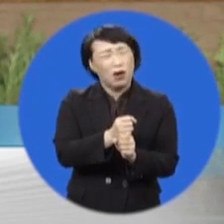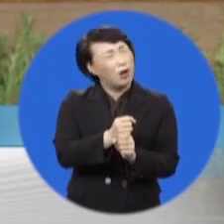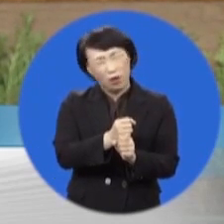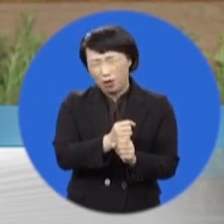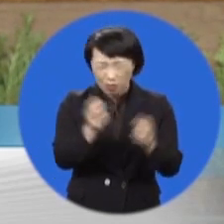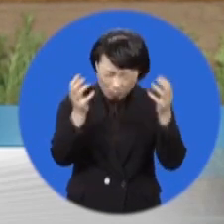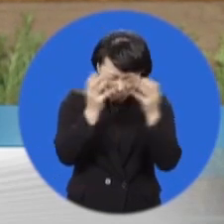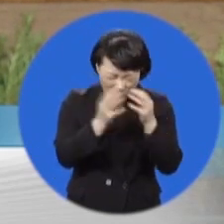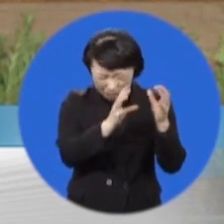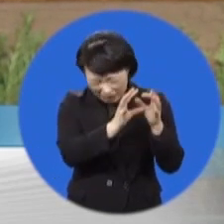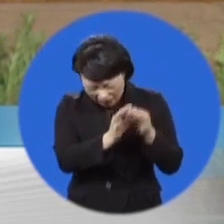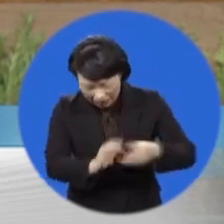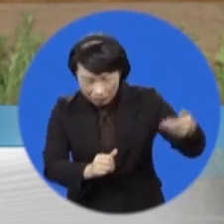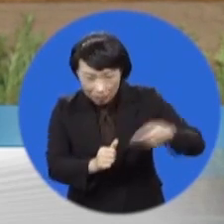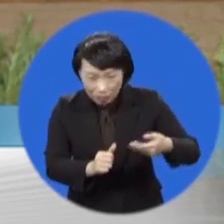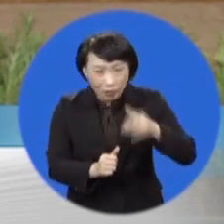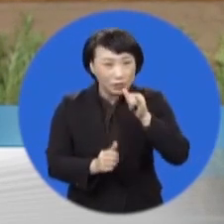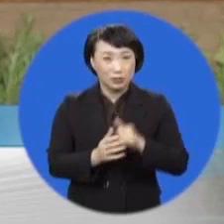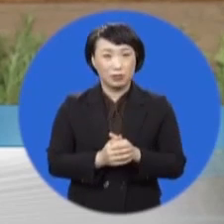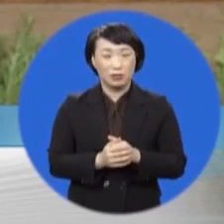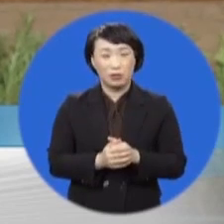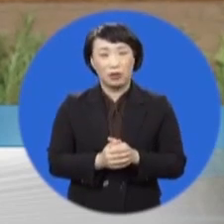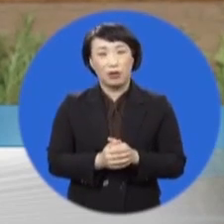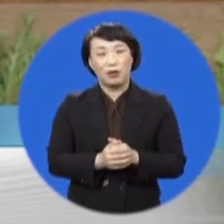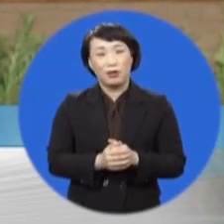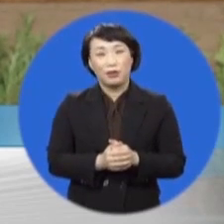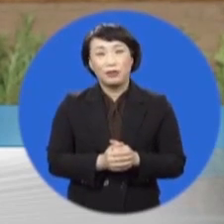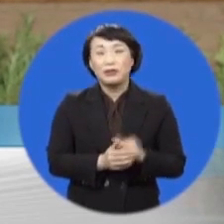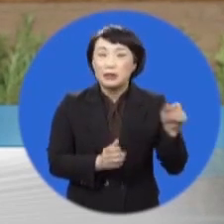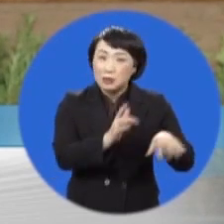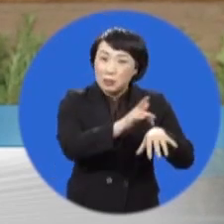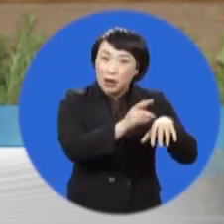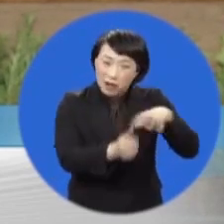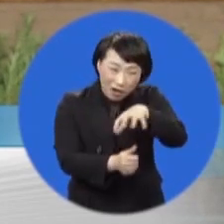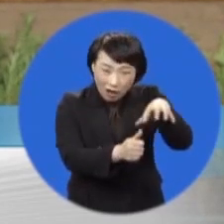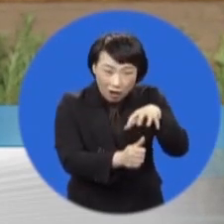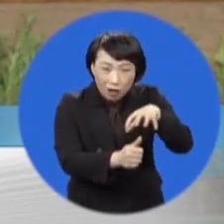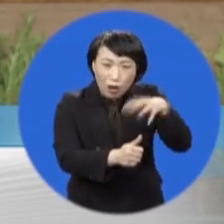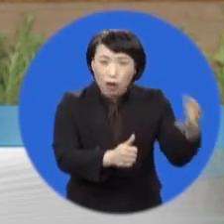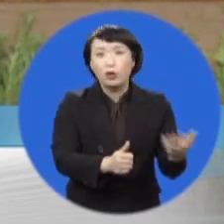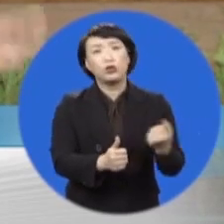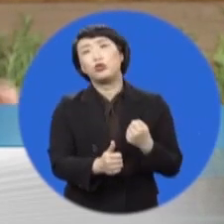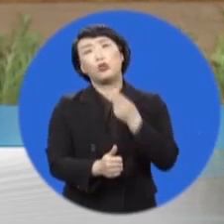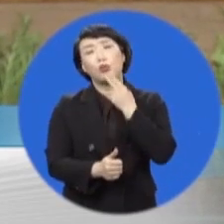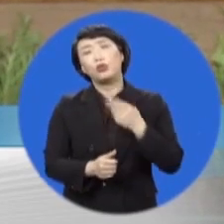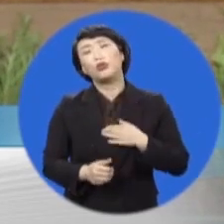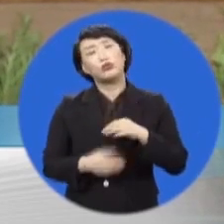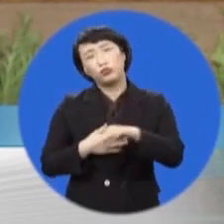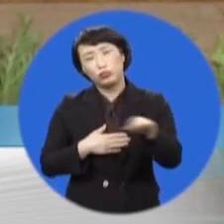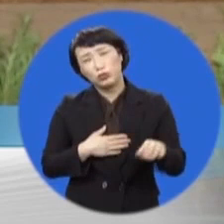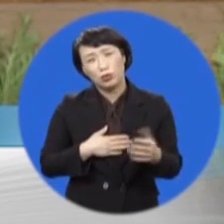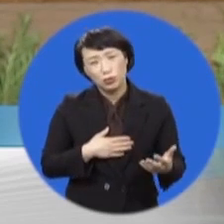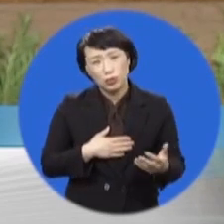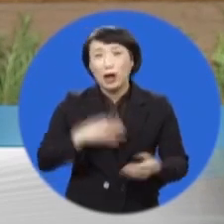고통을 감히 부모 손아귀에서 빠져나갈 심었을 때